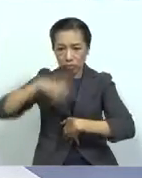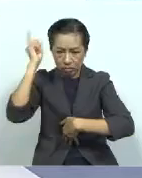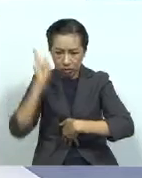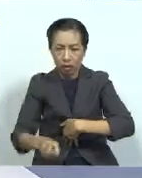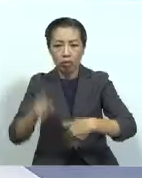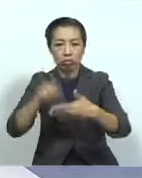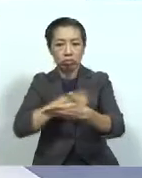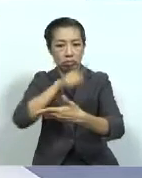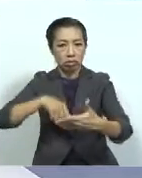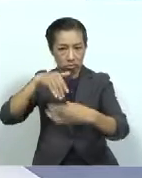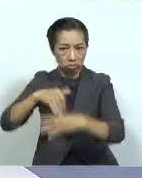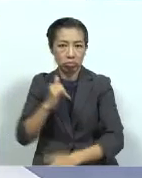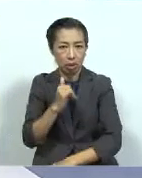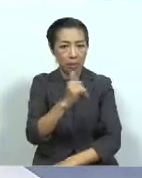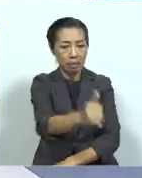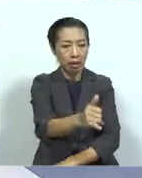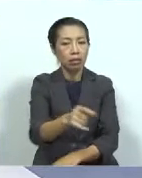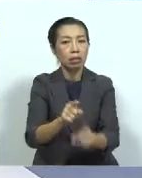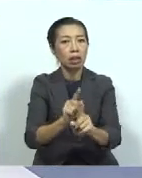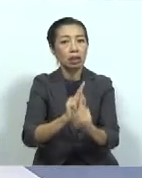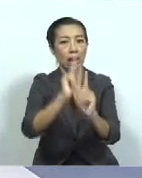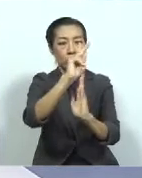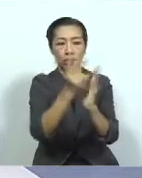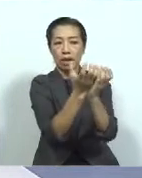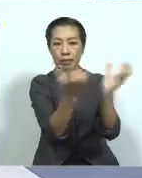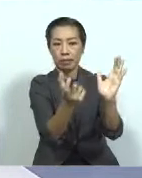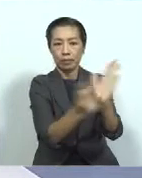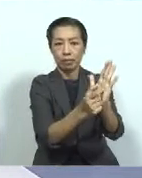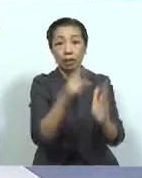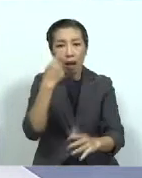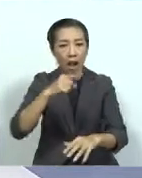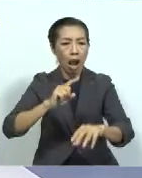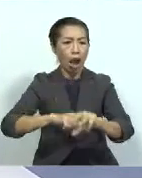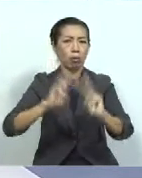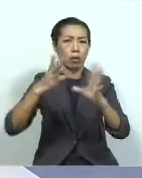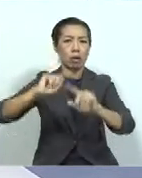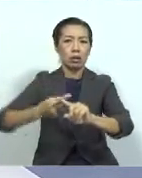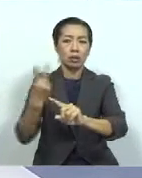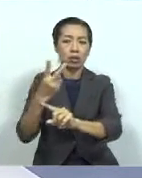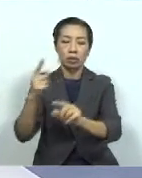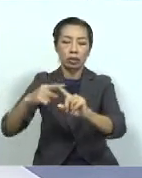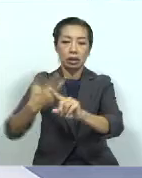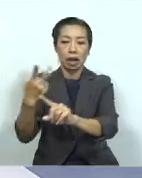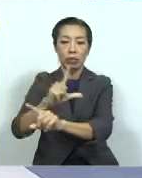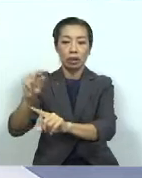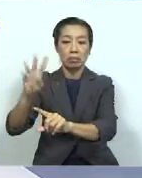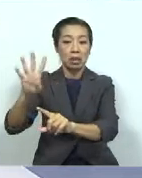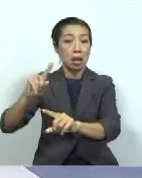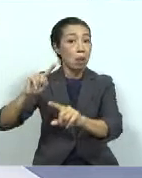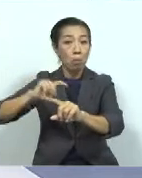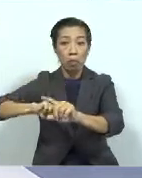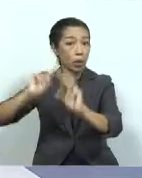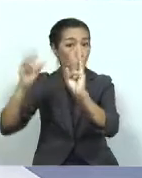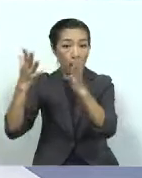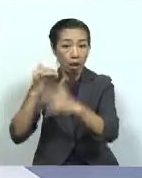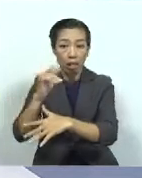ต้องไปใช้สิทธิ์เลือกตั้งนะคะตามที่รัฐธรรมนูญกำหนดส่วนใครไม่ว่างวันที่24มีนาคมนี้ต้องเน้นย้ำกัน